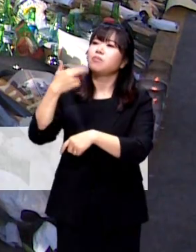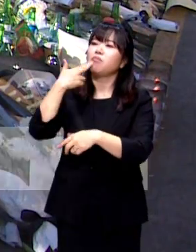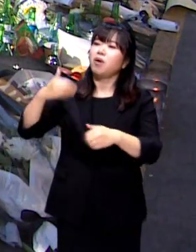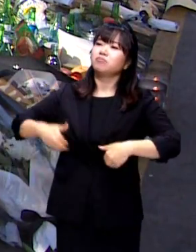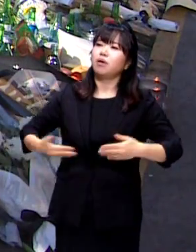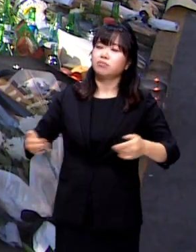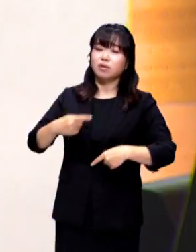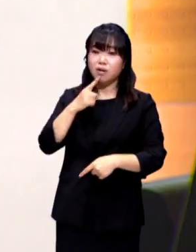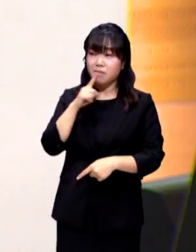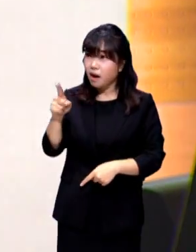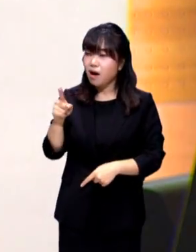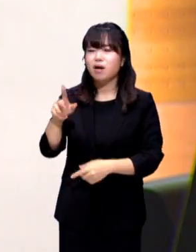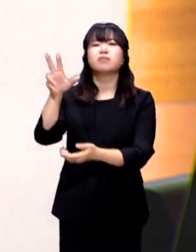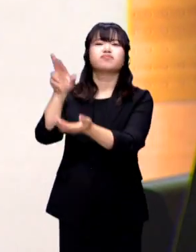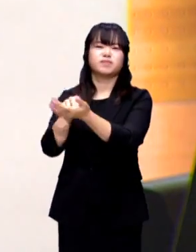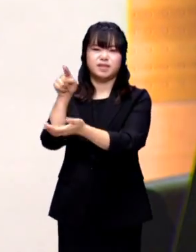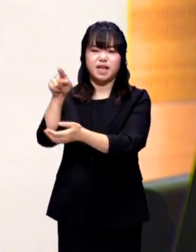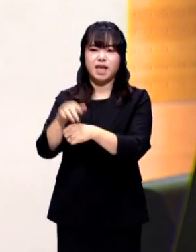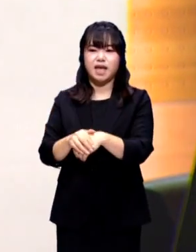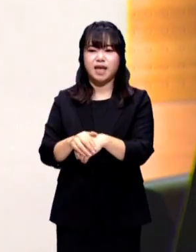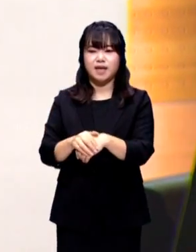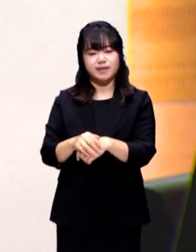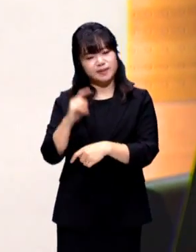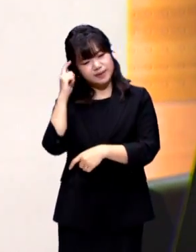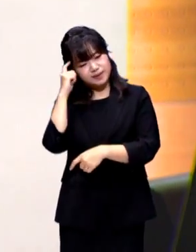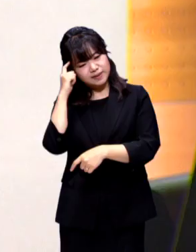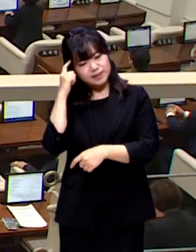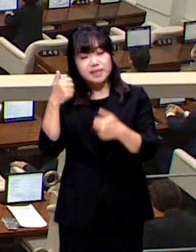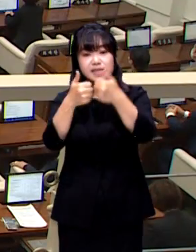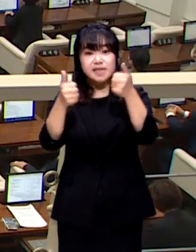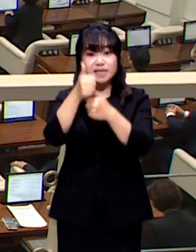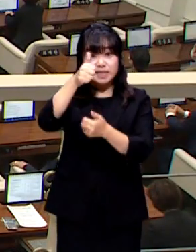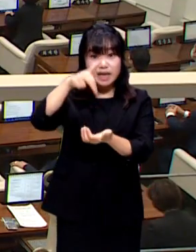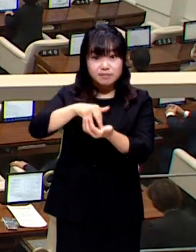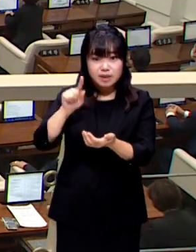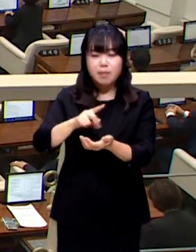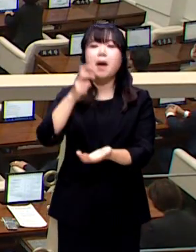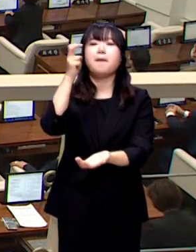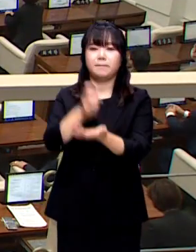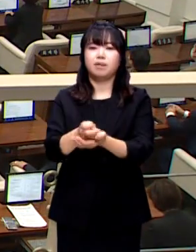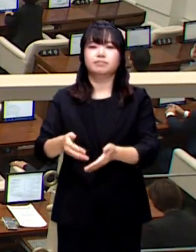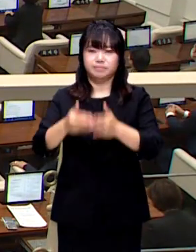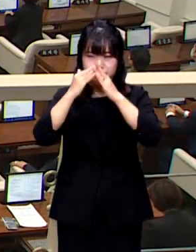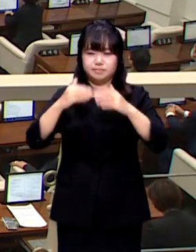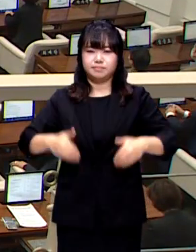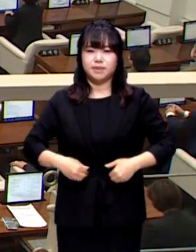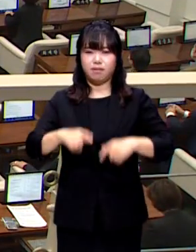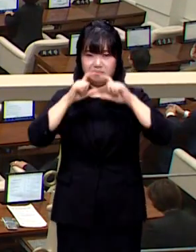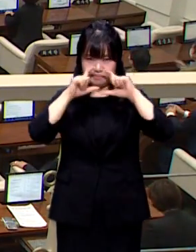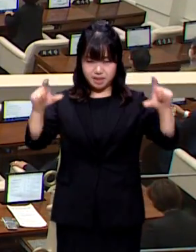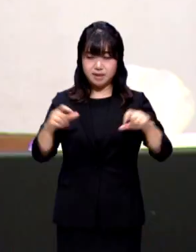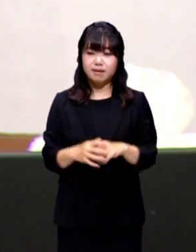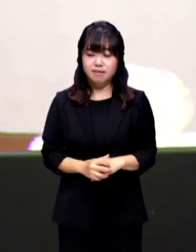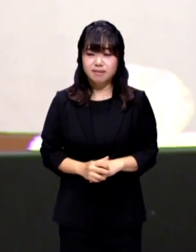됐습니다. 김영기 서울시의장은 이를 염두한 듯 관련 조례를 만들겠다고 최근 밝혔습니다.